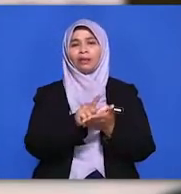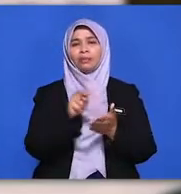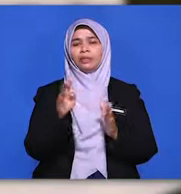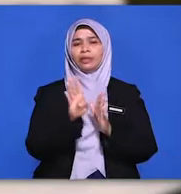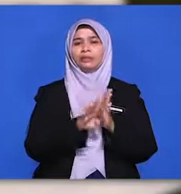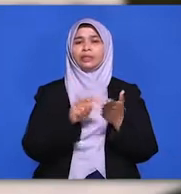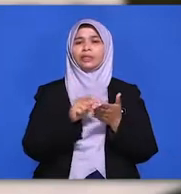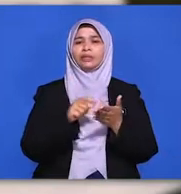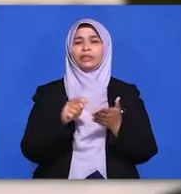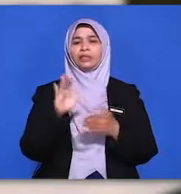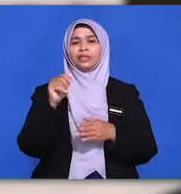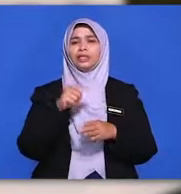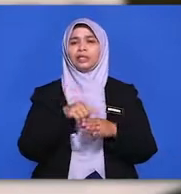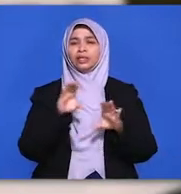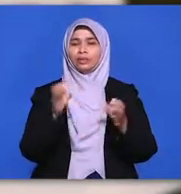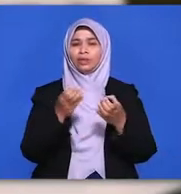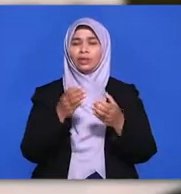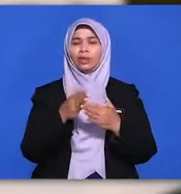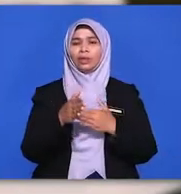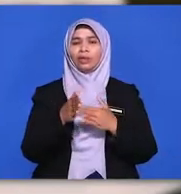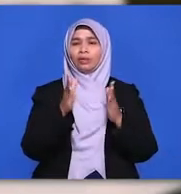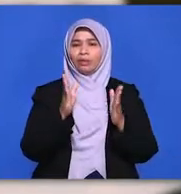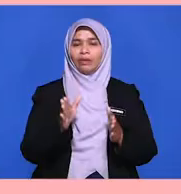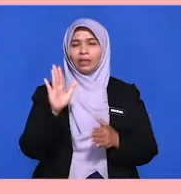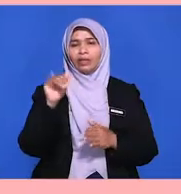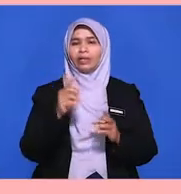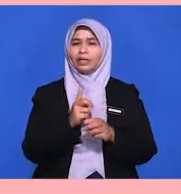oleh pereka mengenai reka ciptaannya.